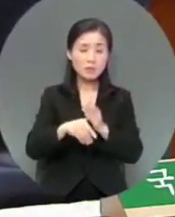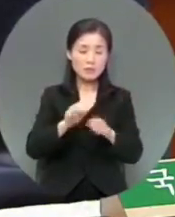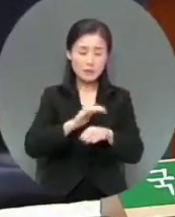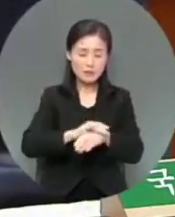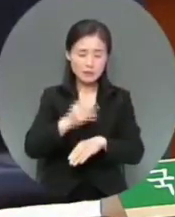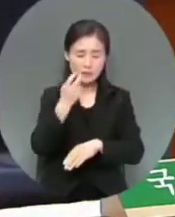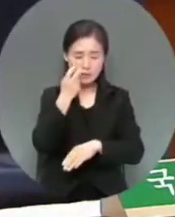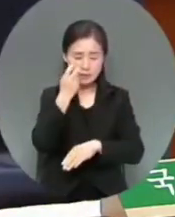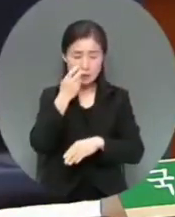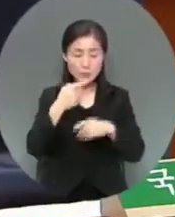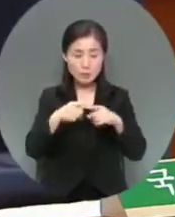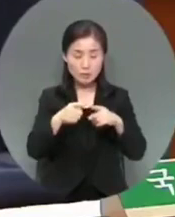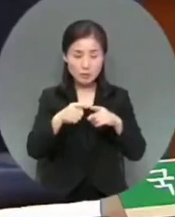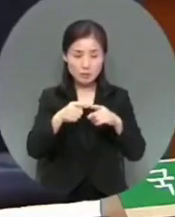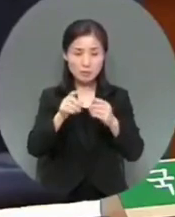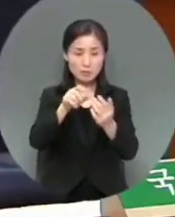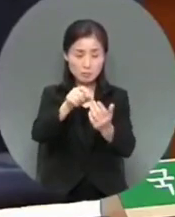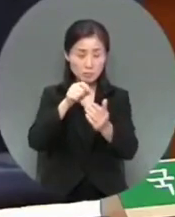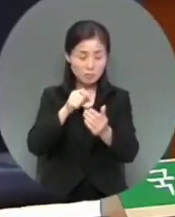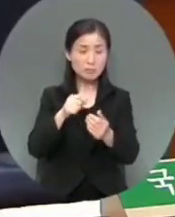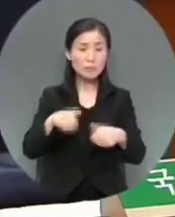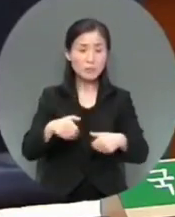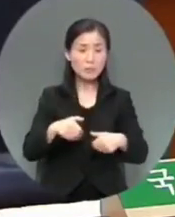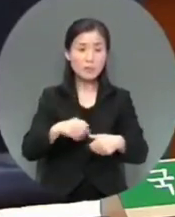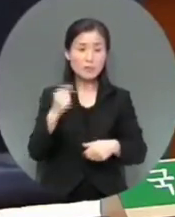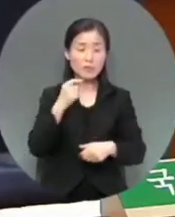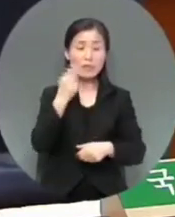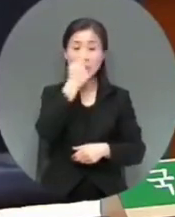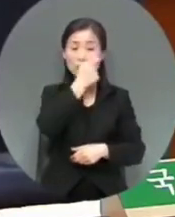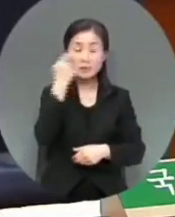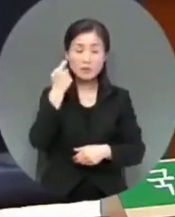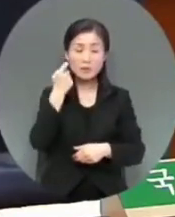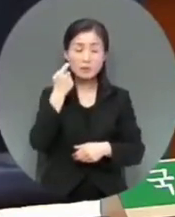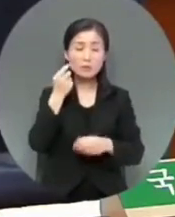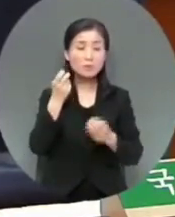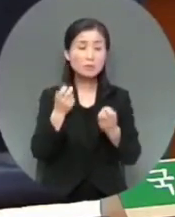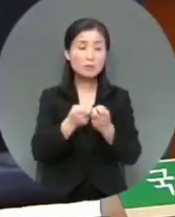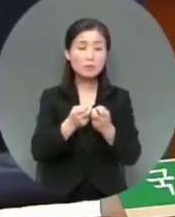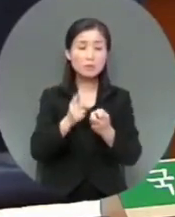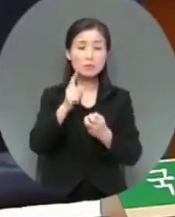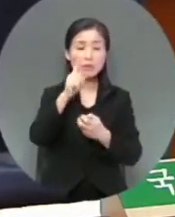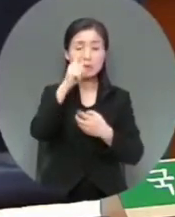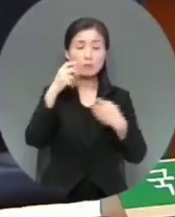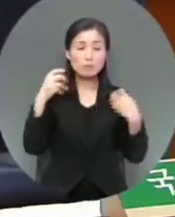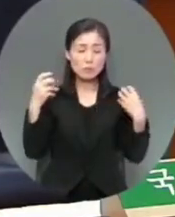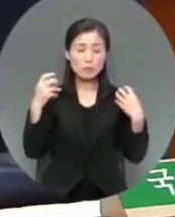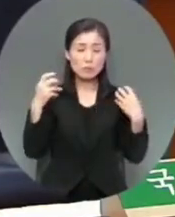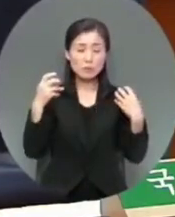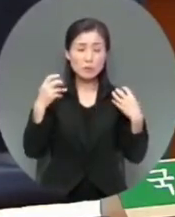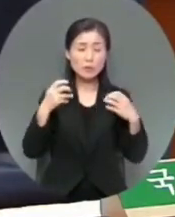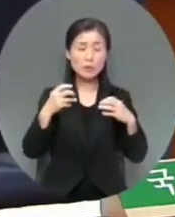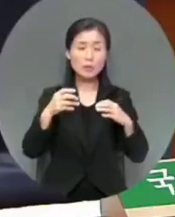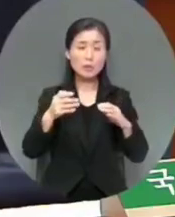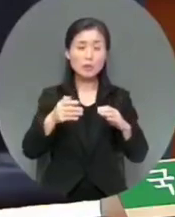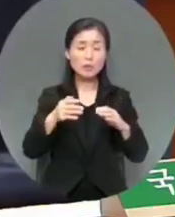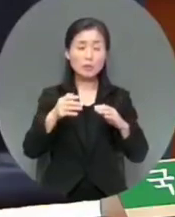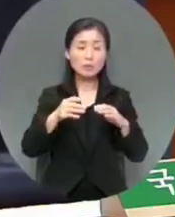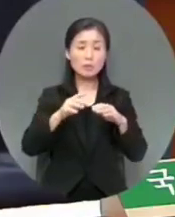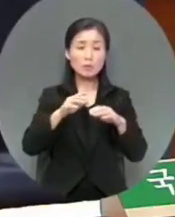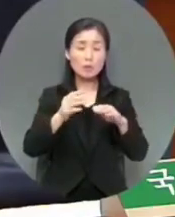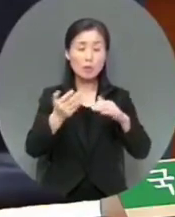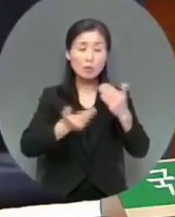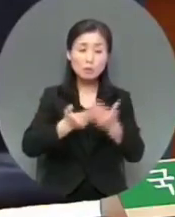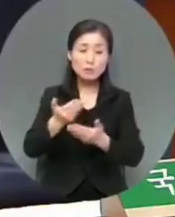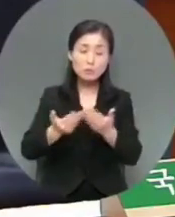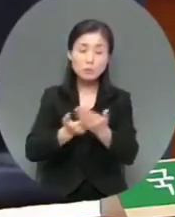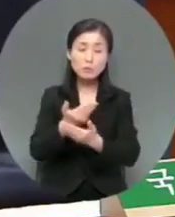한다고 보거든요. 그리고 철저히 검증할 수 있도록 범정부적인 정부 공유 등 개선책이 필요하다고